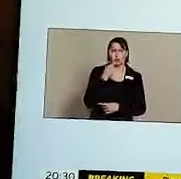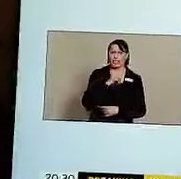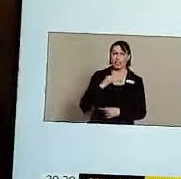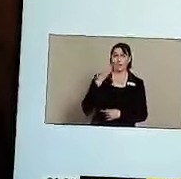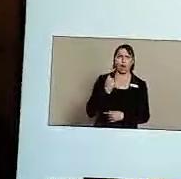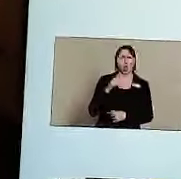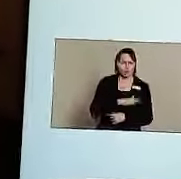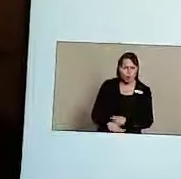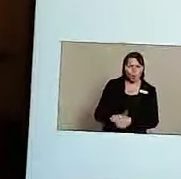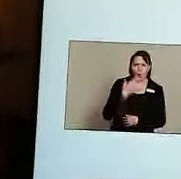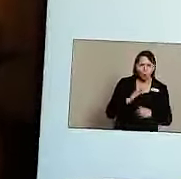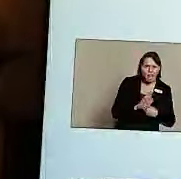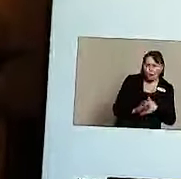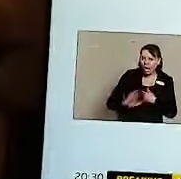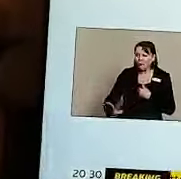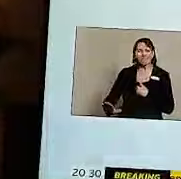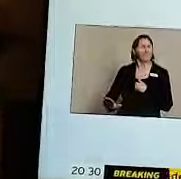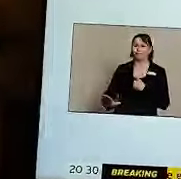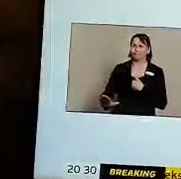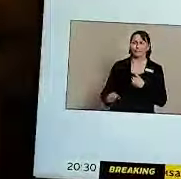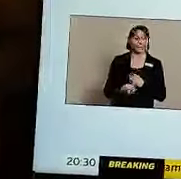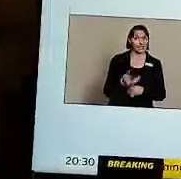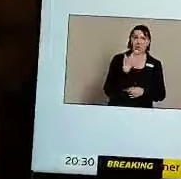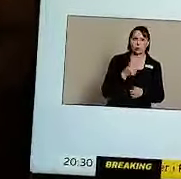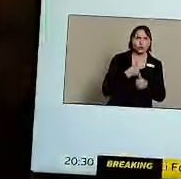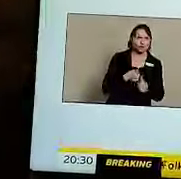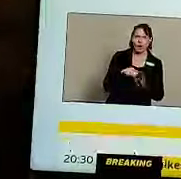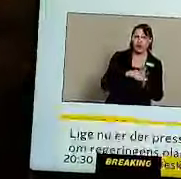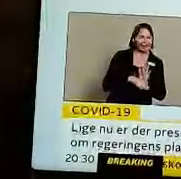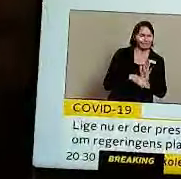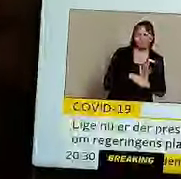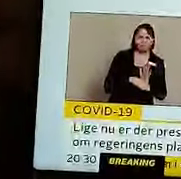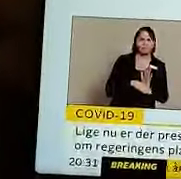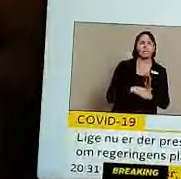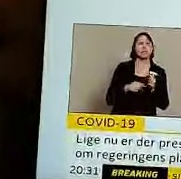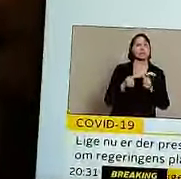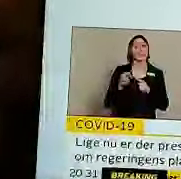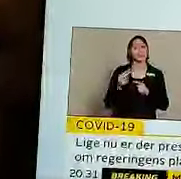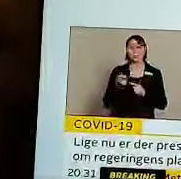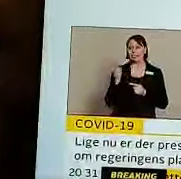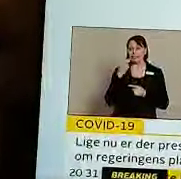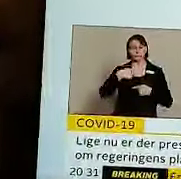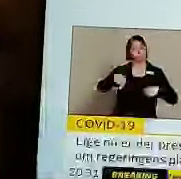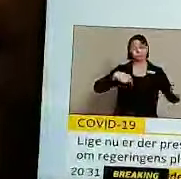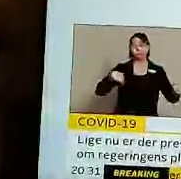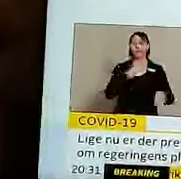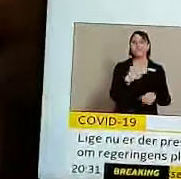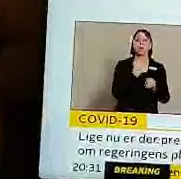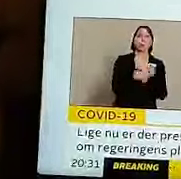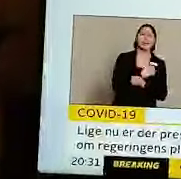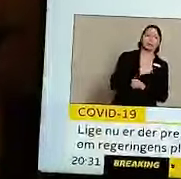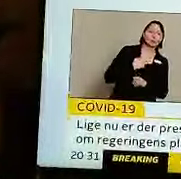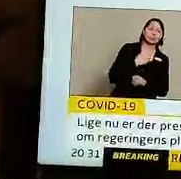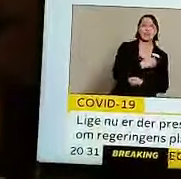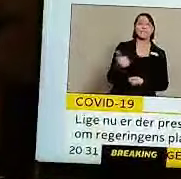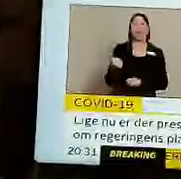6 نيسان أن أعداد الإصابات في مملكة الدنمارك قد ارتفع أيضا اليوم إلى حوالي ما لا يقل